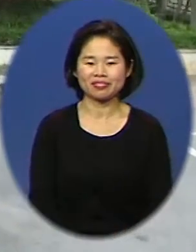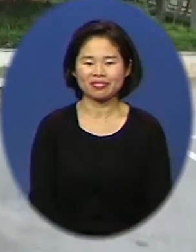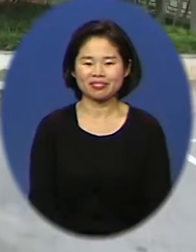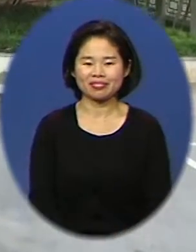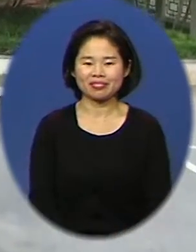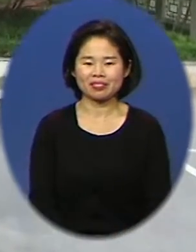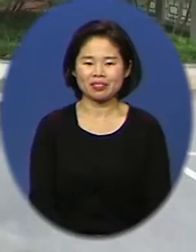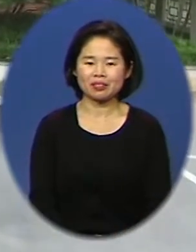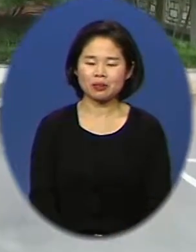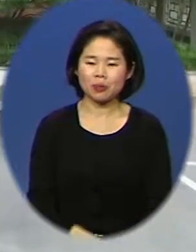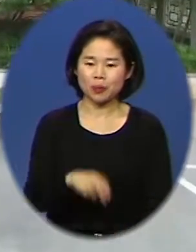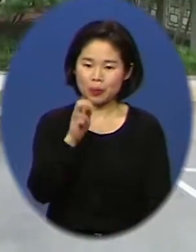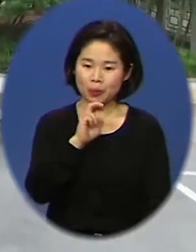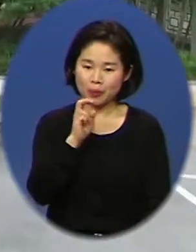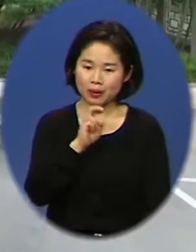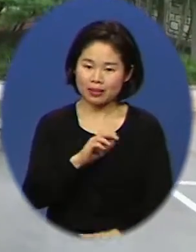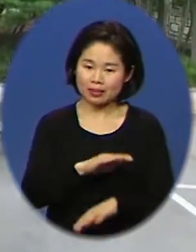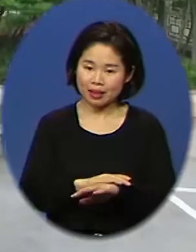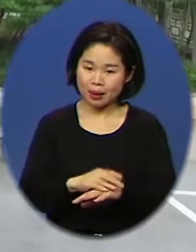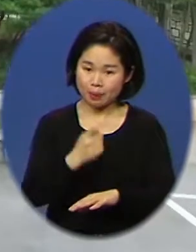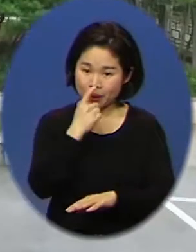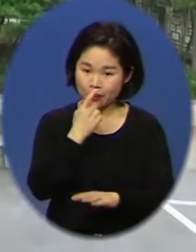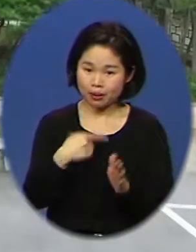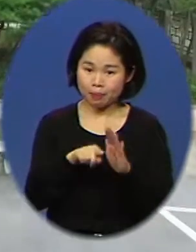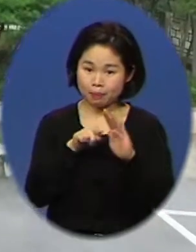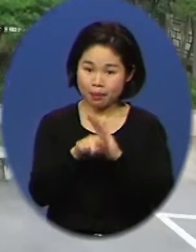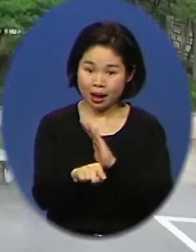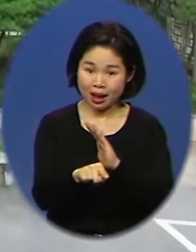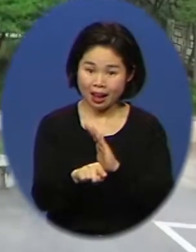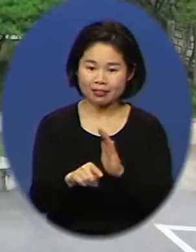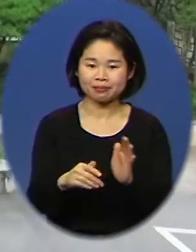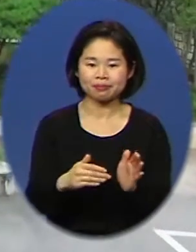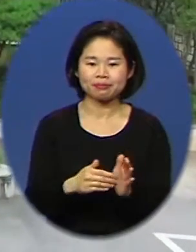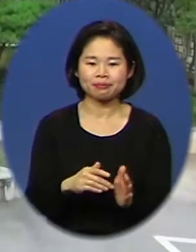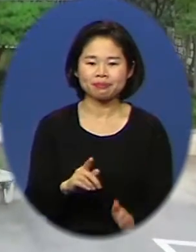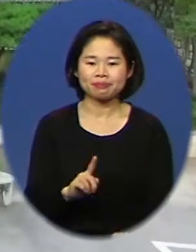이 소리를 제대로 배워보기 위해 찾아간 곳이 있습니다.